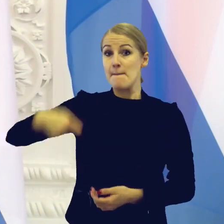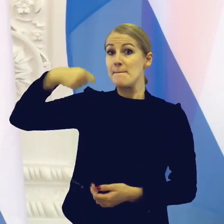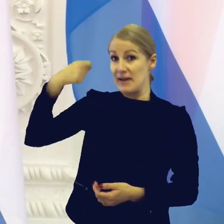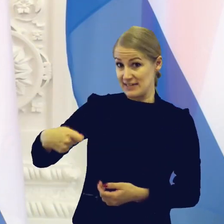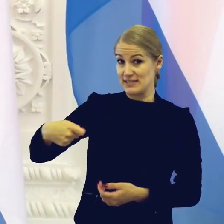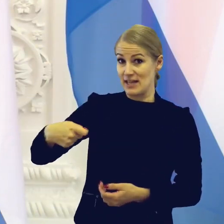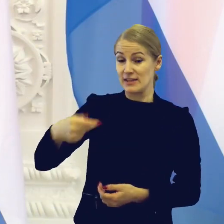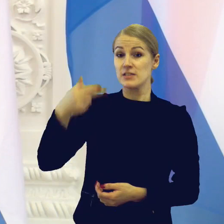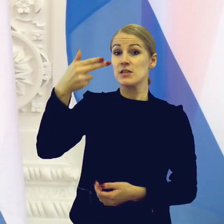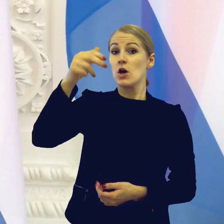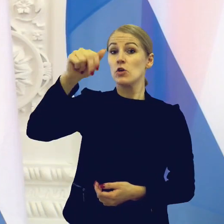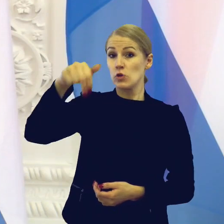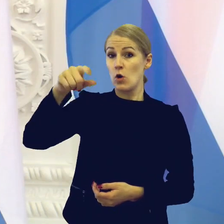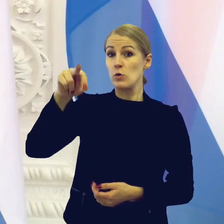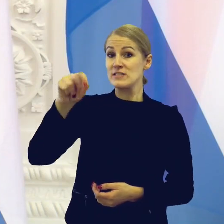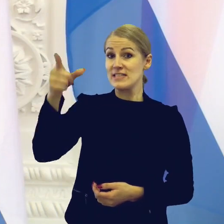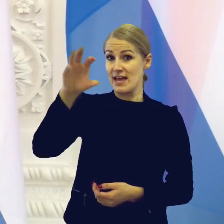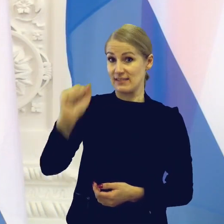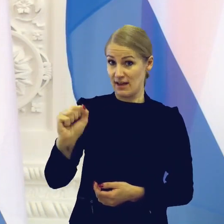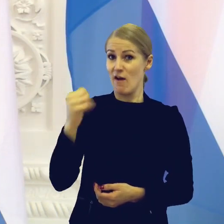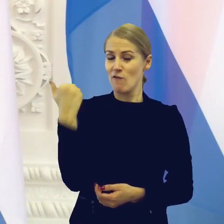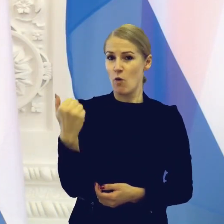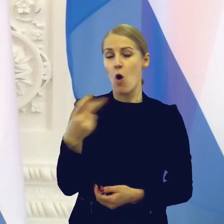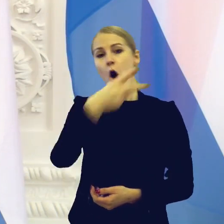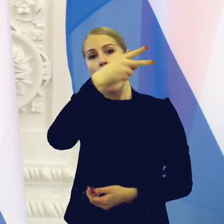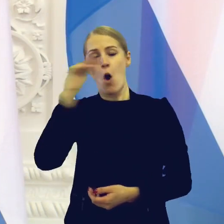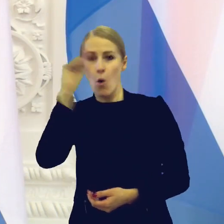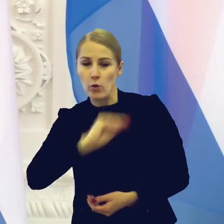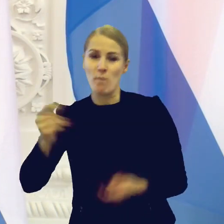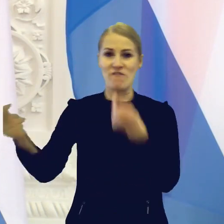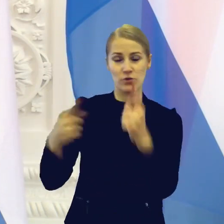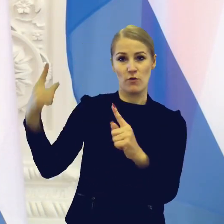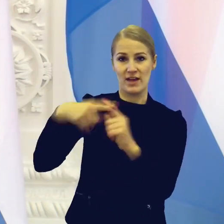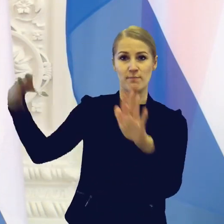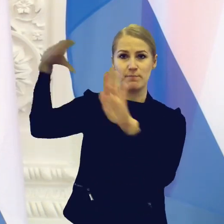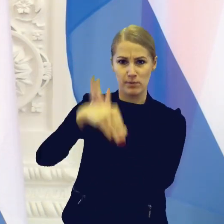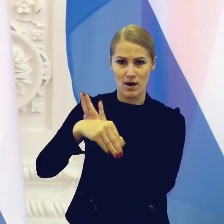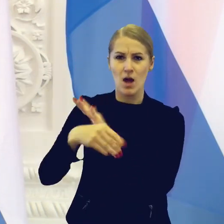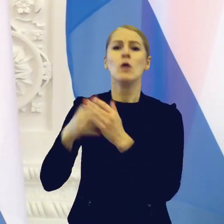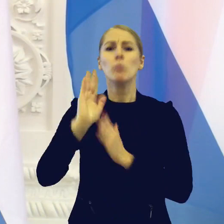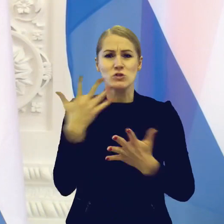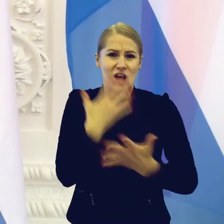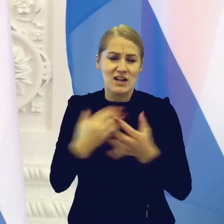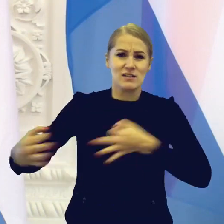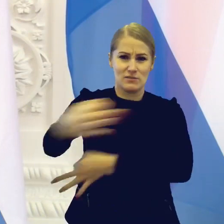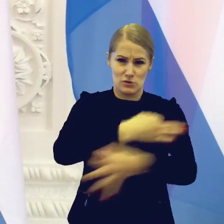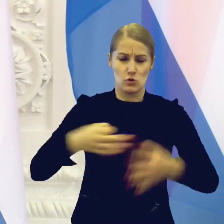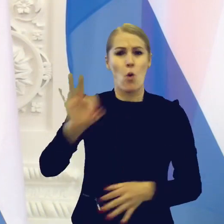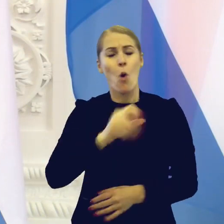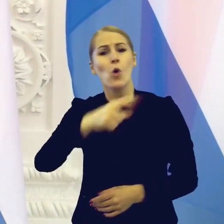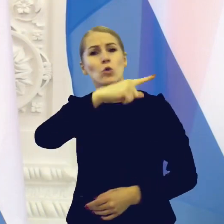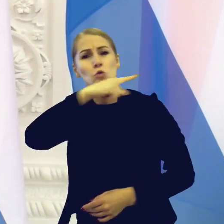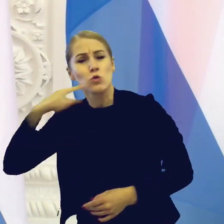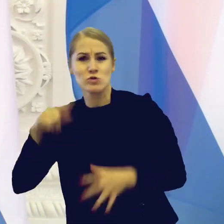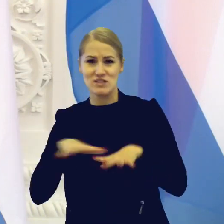Nausėda Europos vadovų taryboje ir toliau aptarsime Rusijos invazijos pasekmes. Taip pat nagrinėsime galimybes, kaip